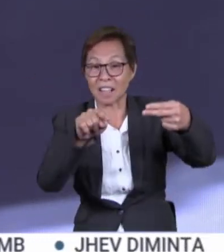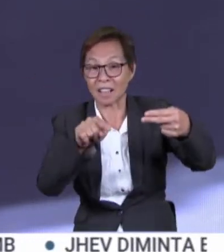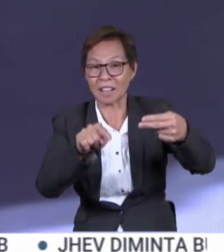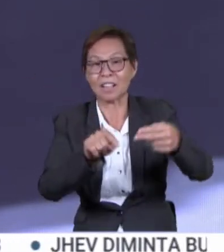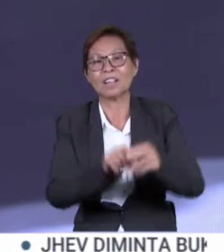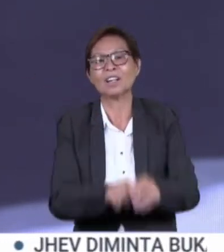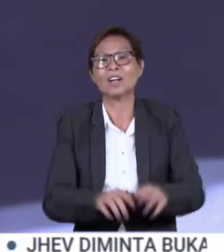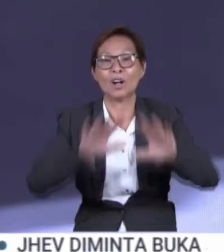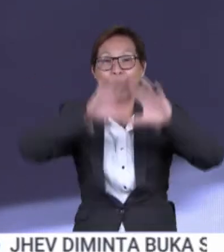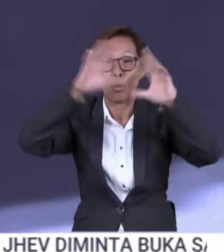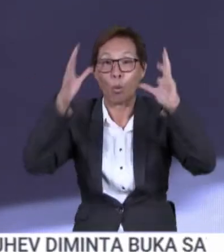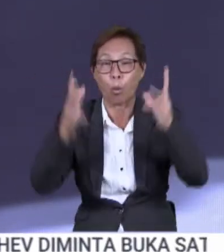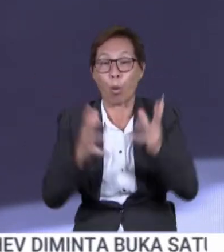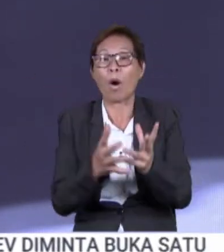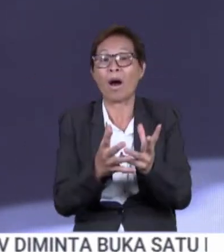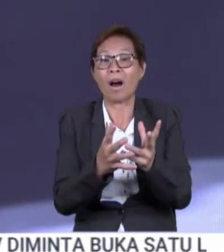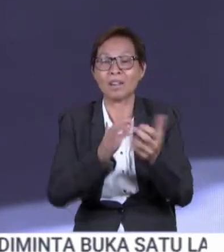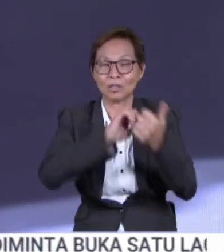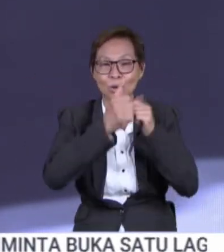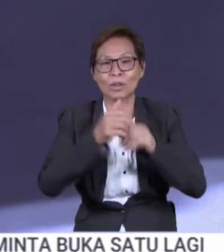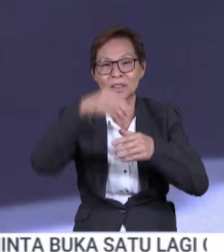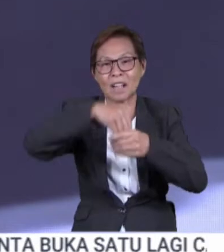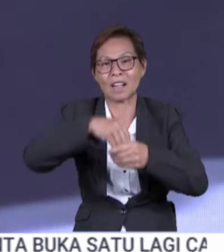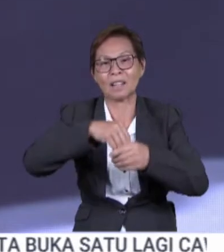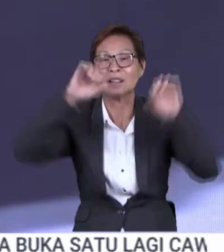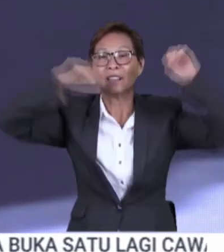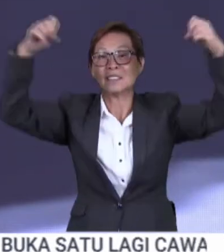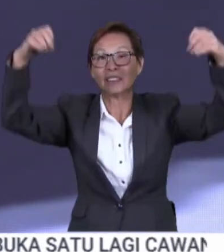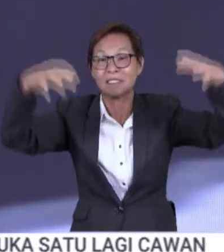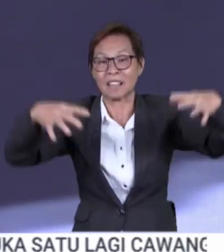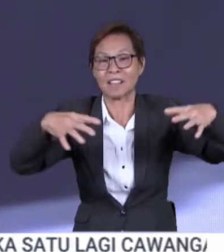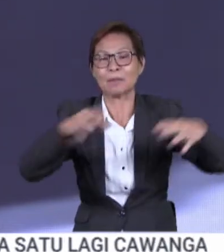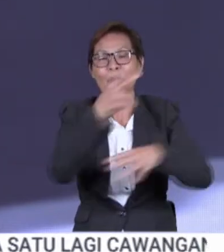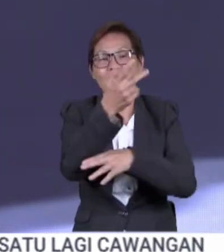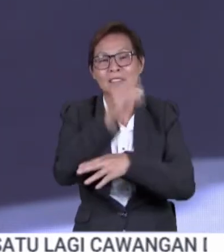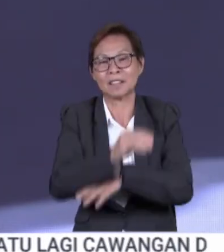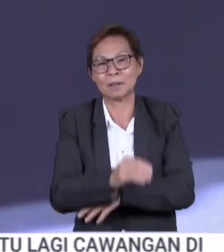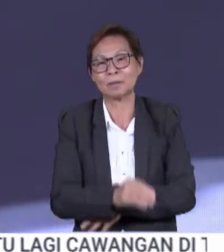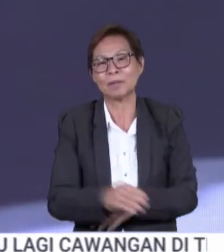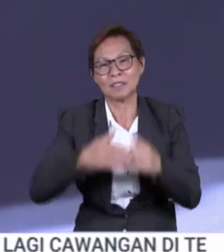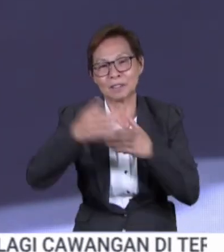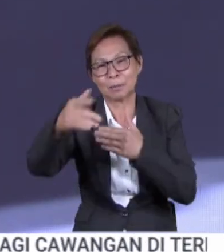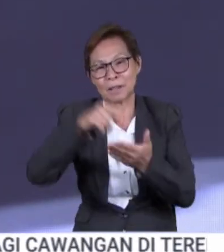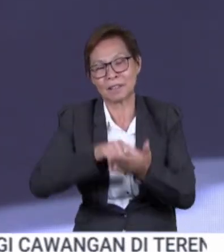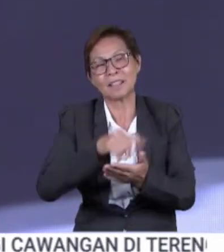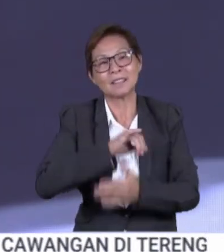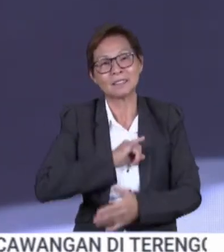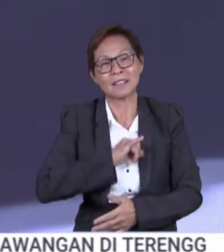paparan dunia sukan dalam Stadium RTM selepas ini. Saya Aisyah Yatim. Assalamualaikum. Bye-bye.